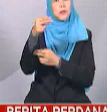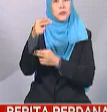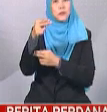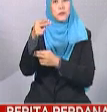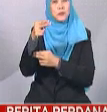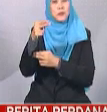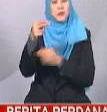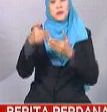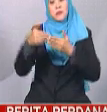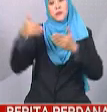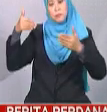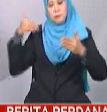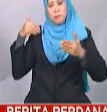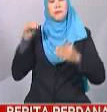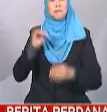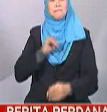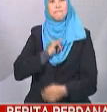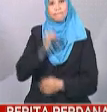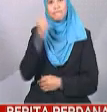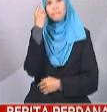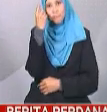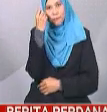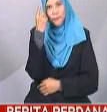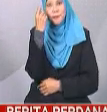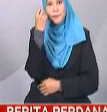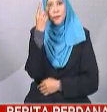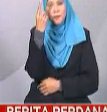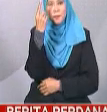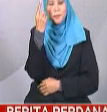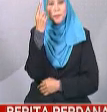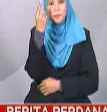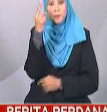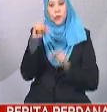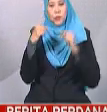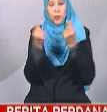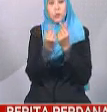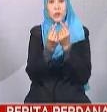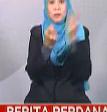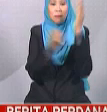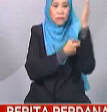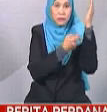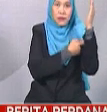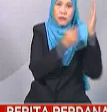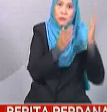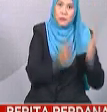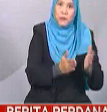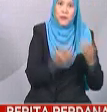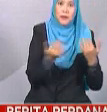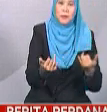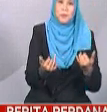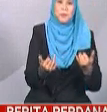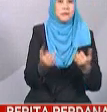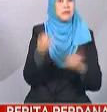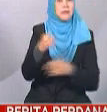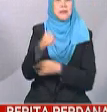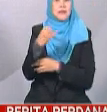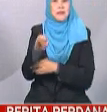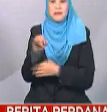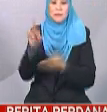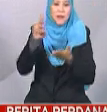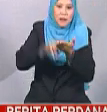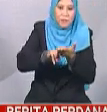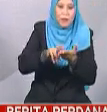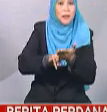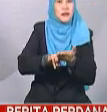ini saya amat memahami golongannya pekebun kecil ini tidak tidak dapat mendaftarkan